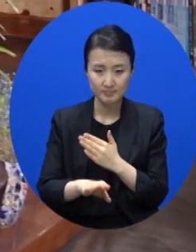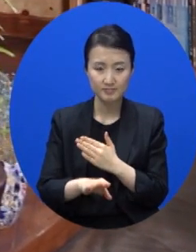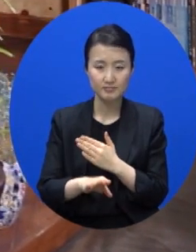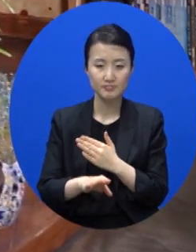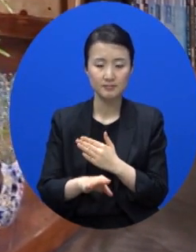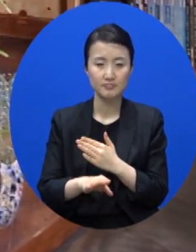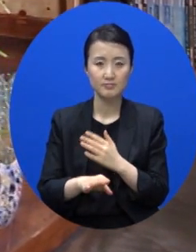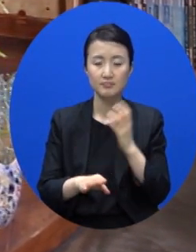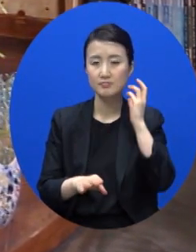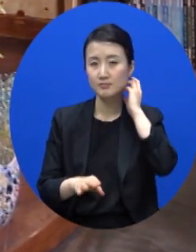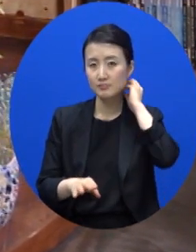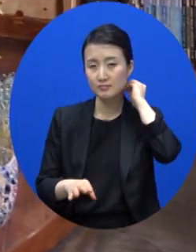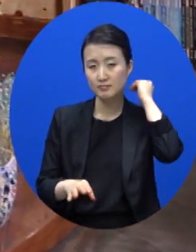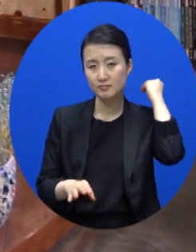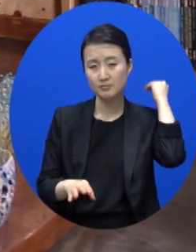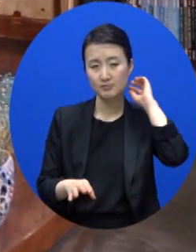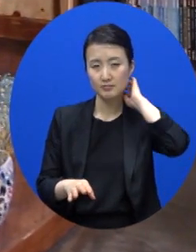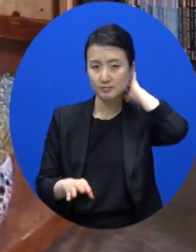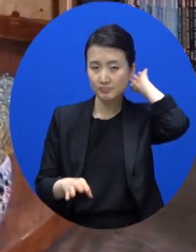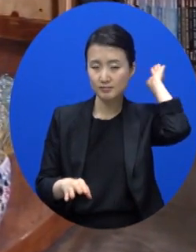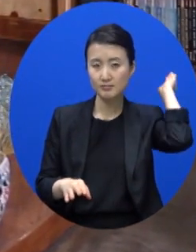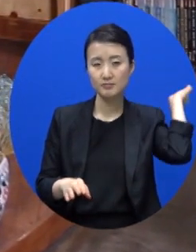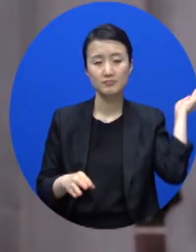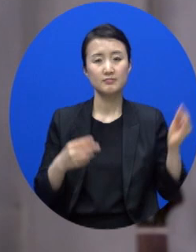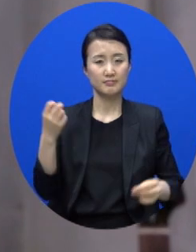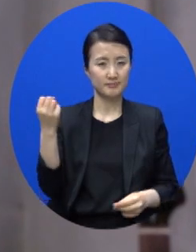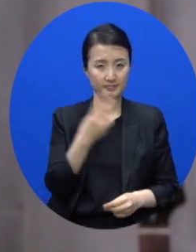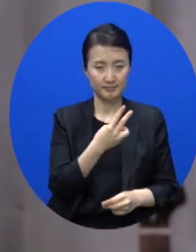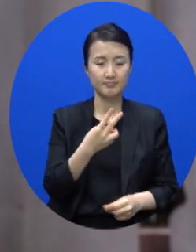세상에 연주자로서 다시 나왔죠.